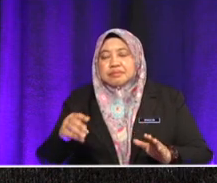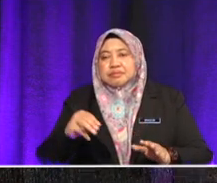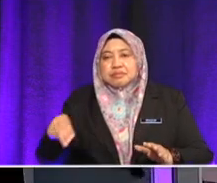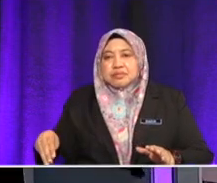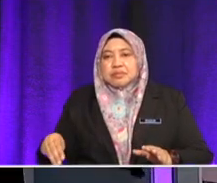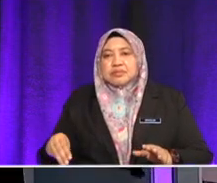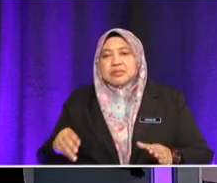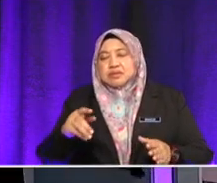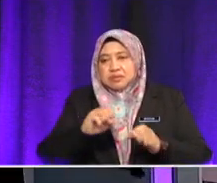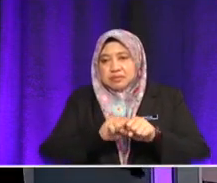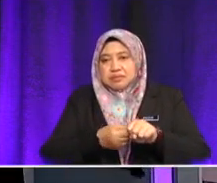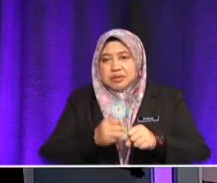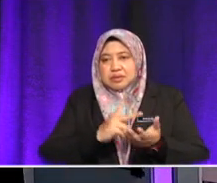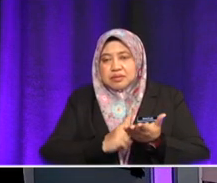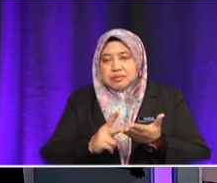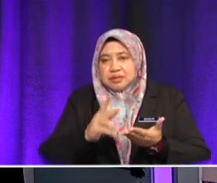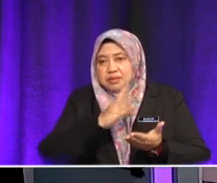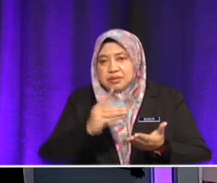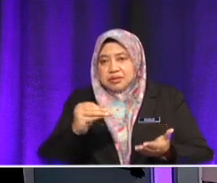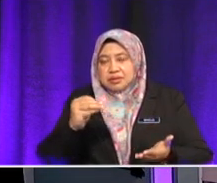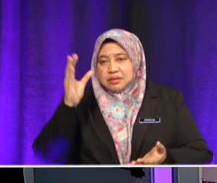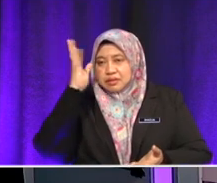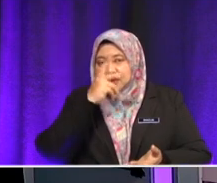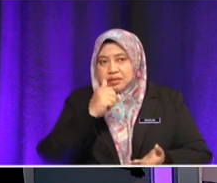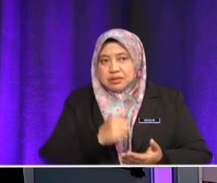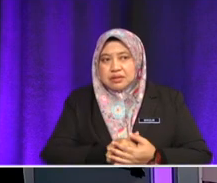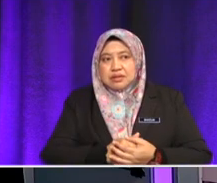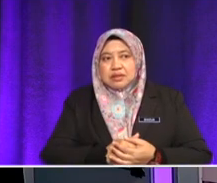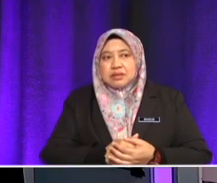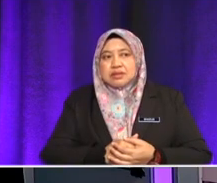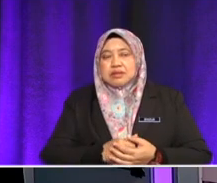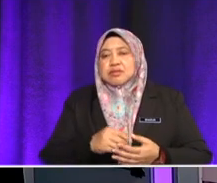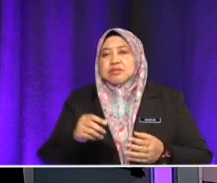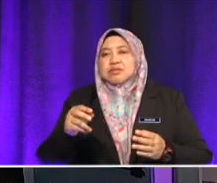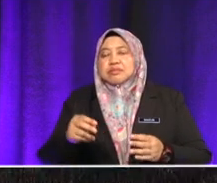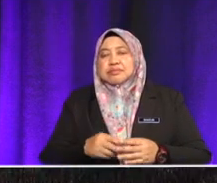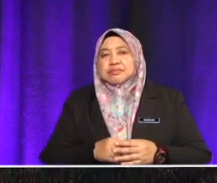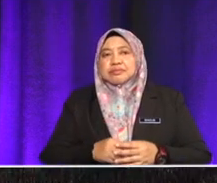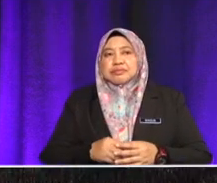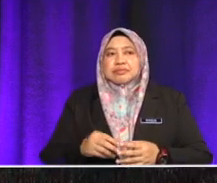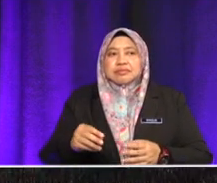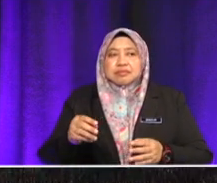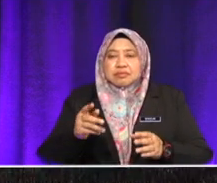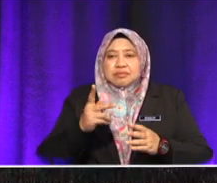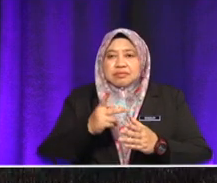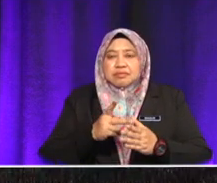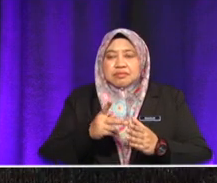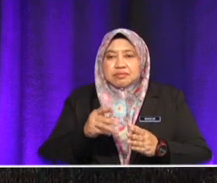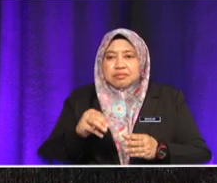lebih kemas dan cantik saya nampak ialah huruf N dan huruf M yang berbeda kemudian